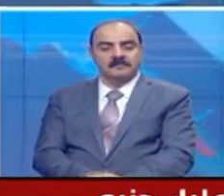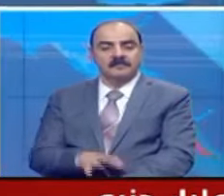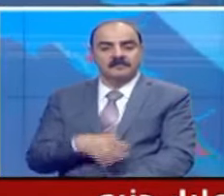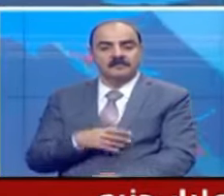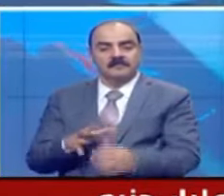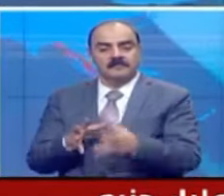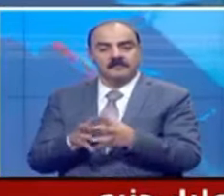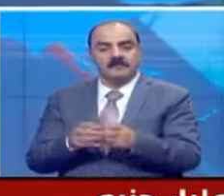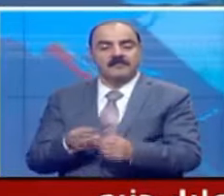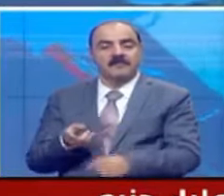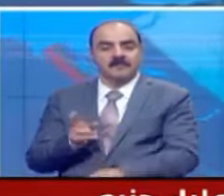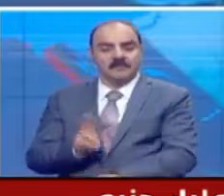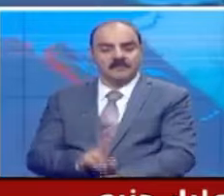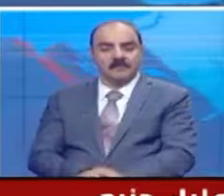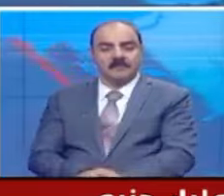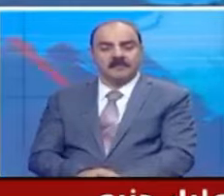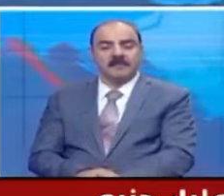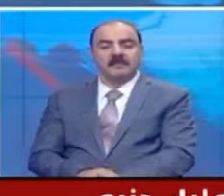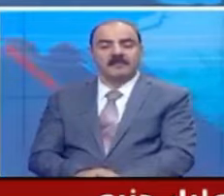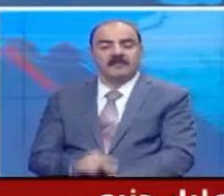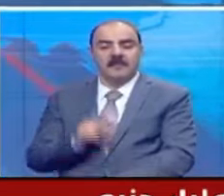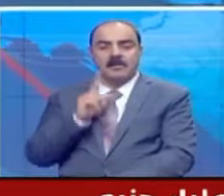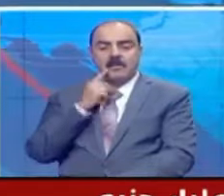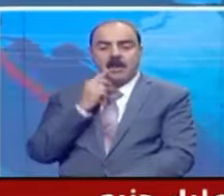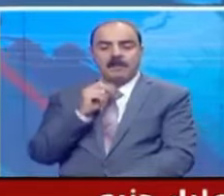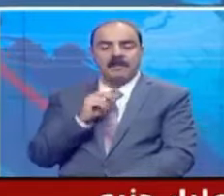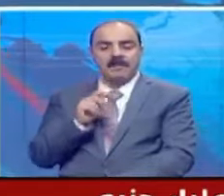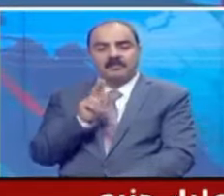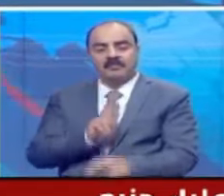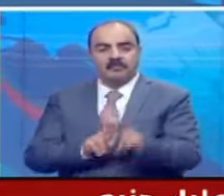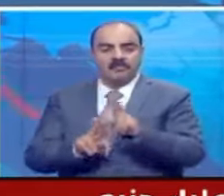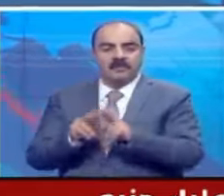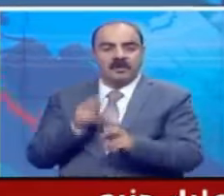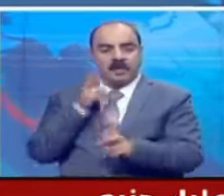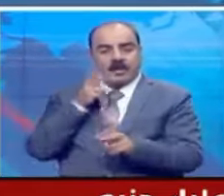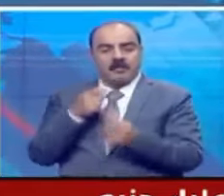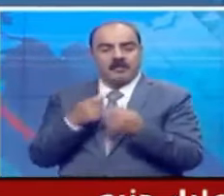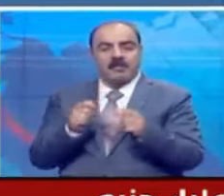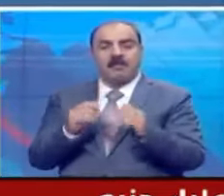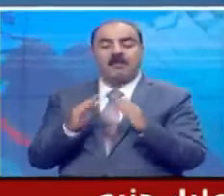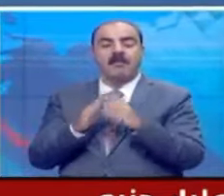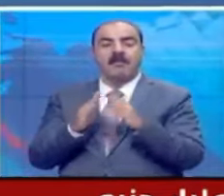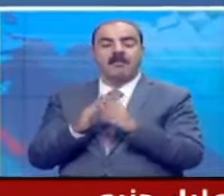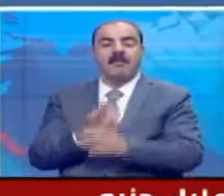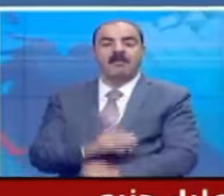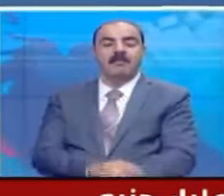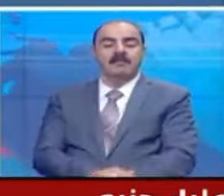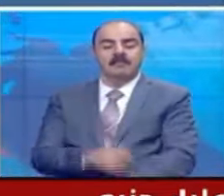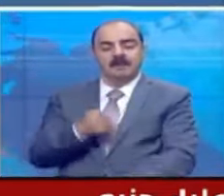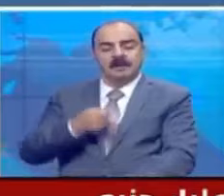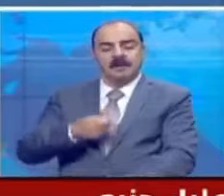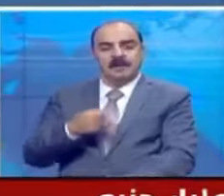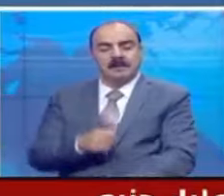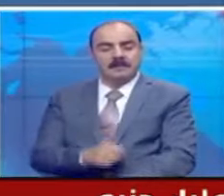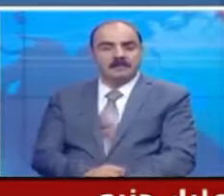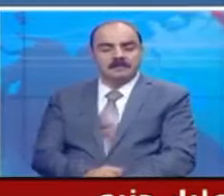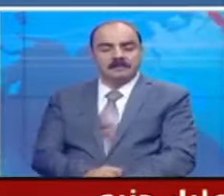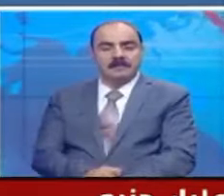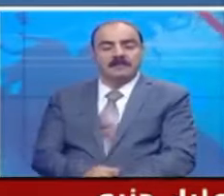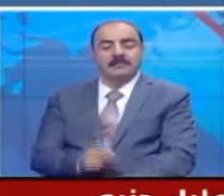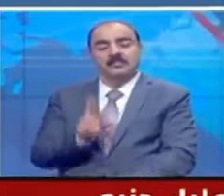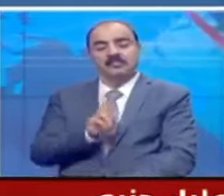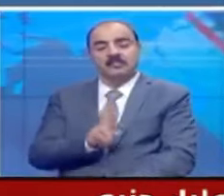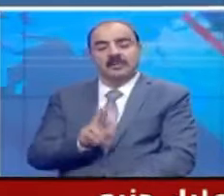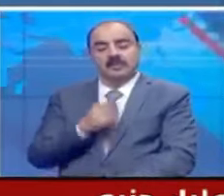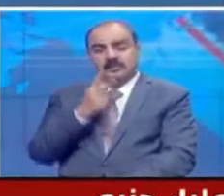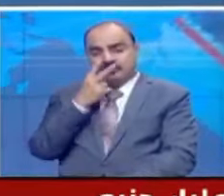كما ينضم إلينا أيضا عبر الهاتف الأستاذ محمد حمادة نائب رئيس تحرير الأهرام. بعد التحية أستاذ محمد،